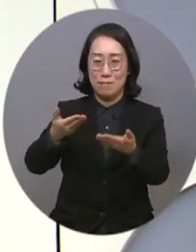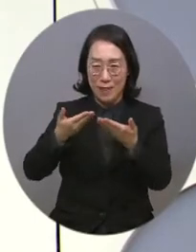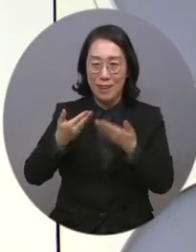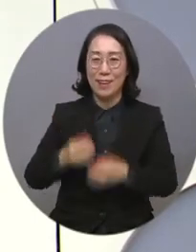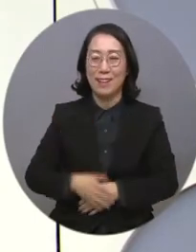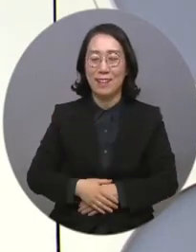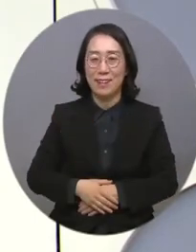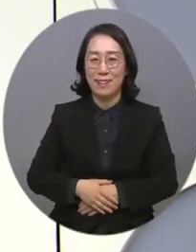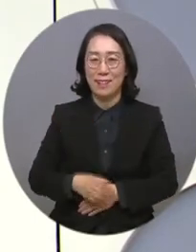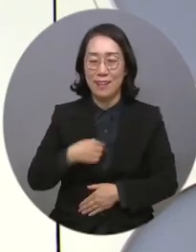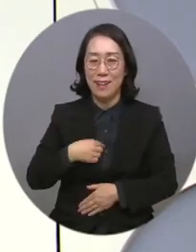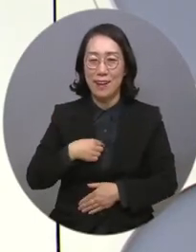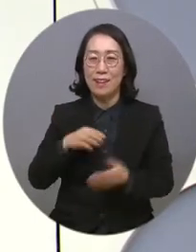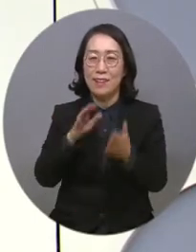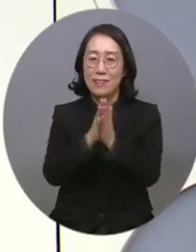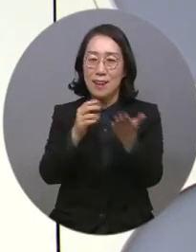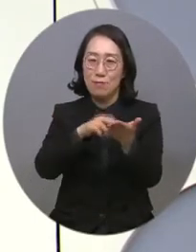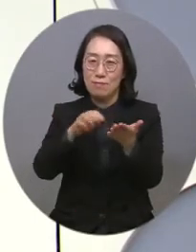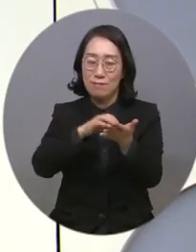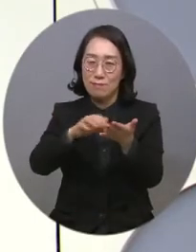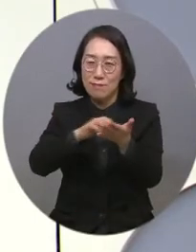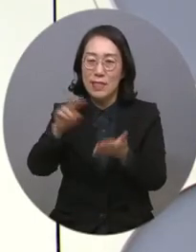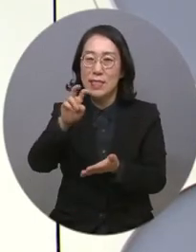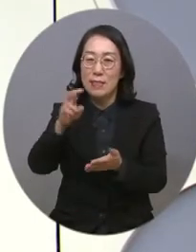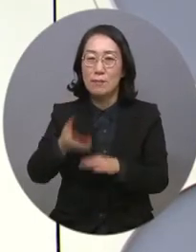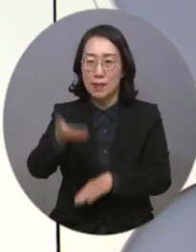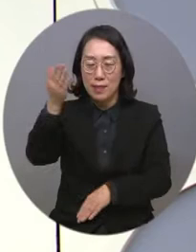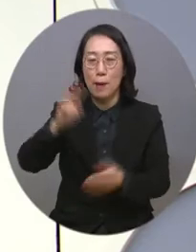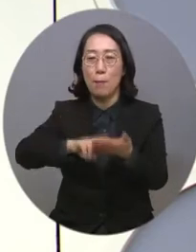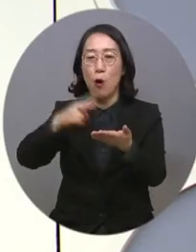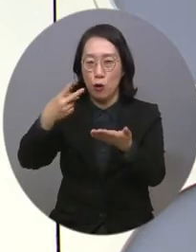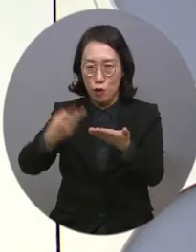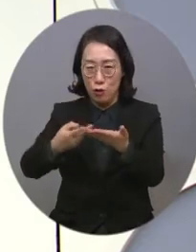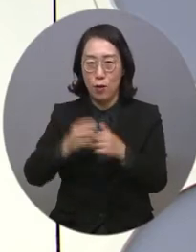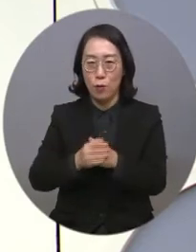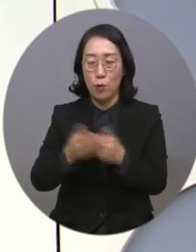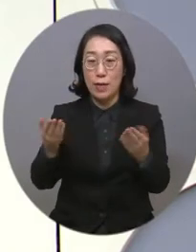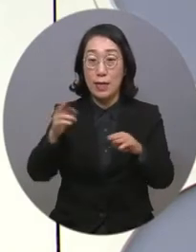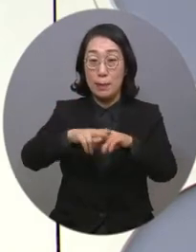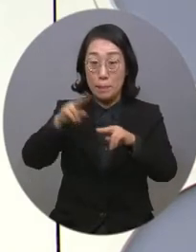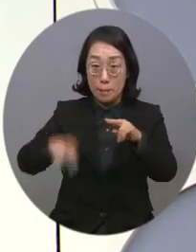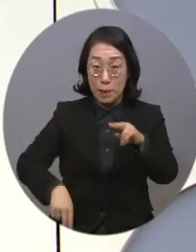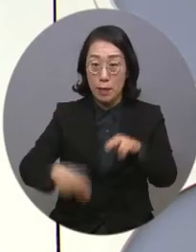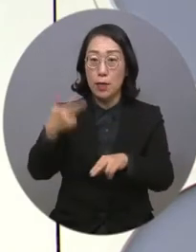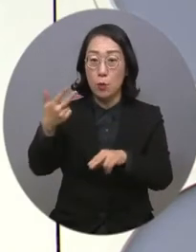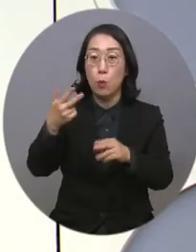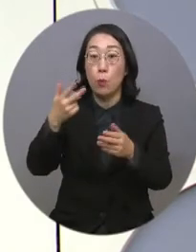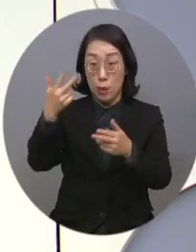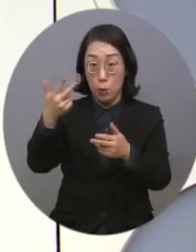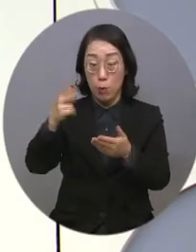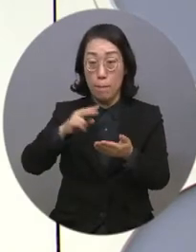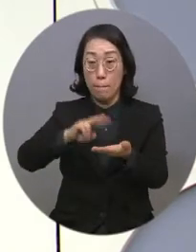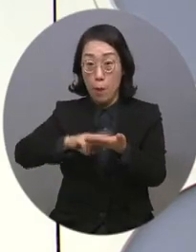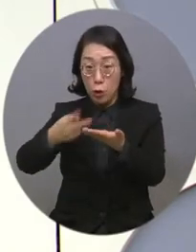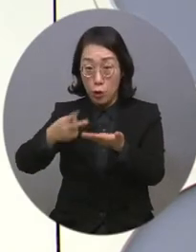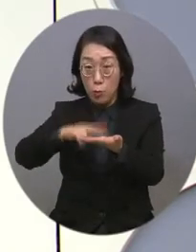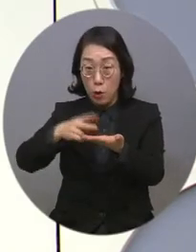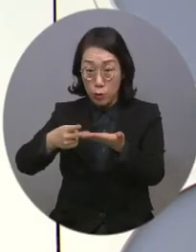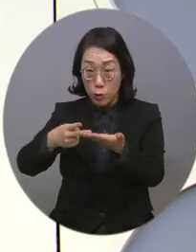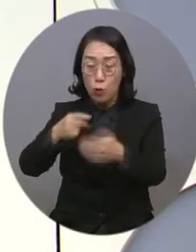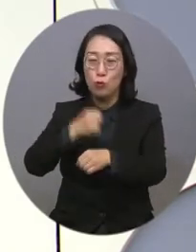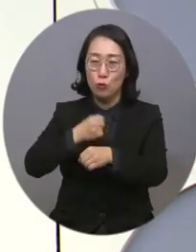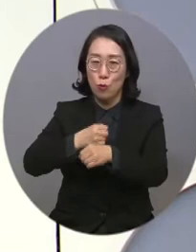한 20여 권 번역했고 특히 2014년도 은퇴한 이후에 7권을 번역했기 때문에 아마 거기에 대해 인정해